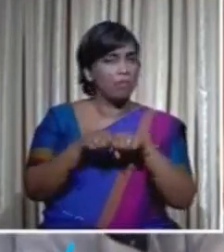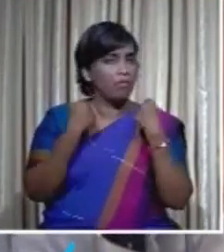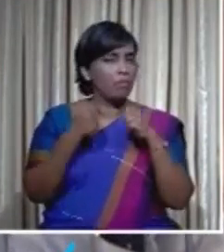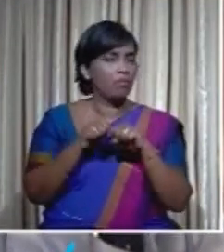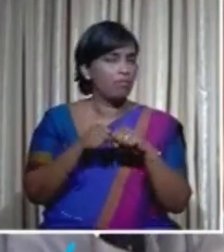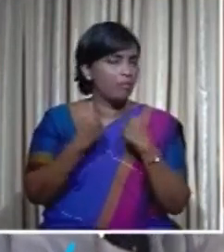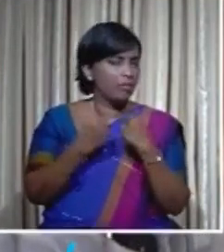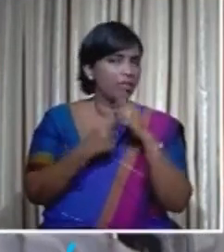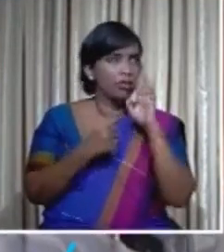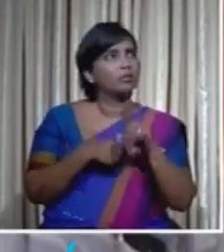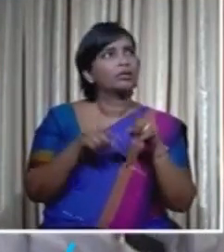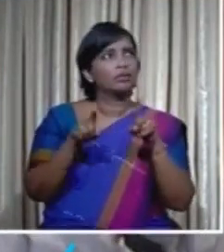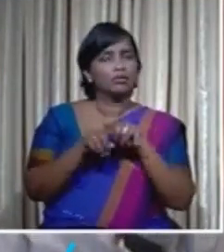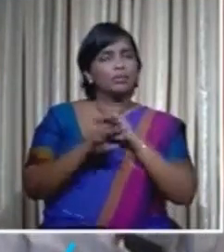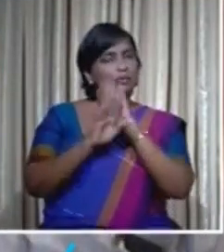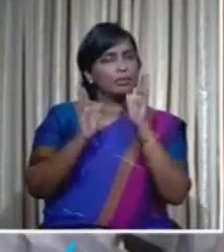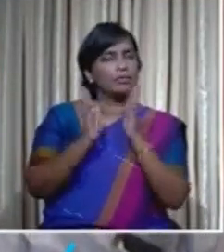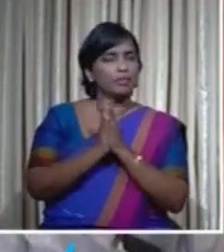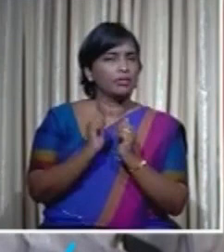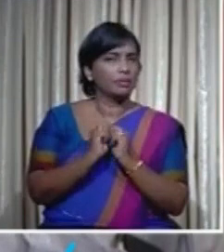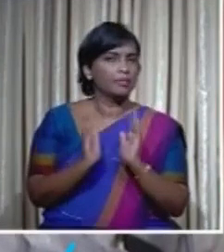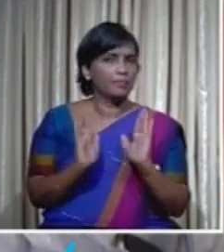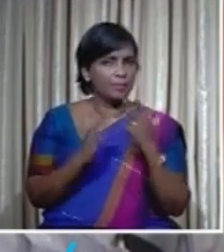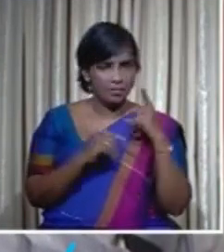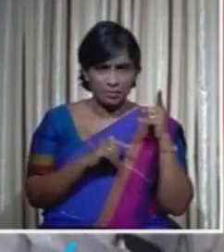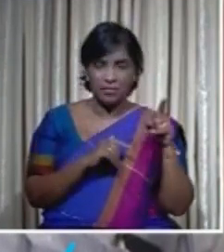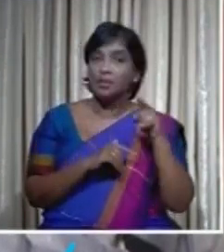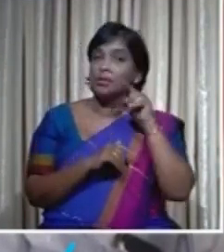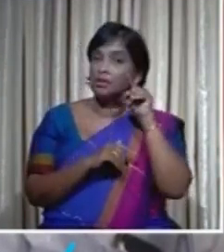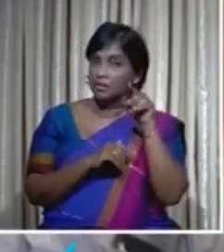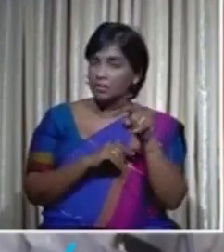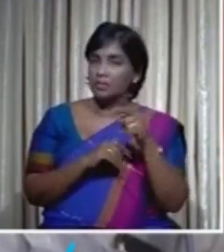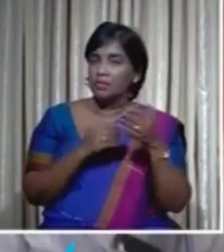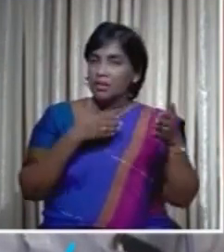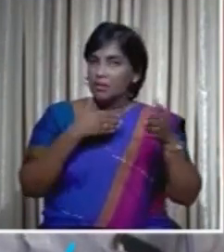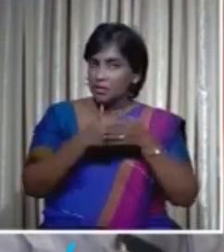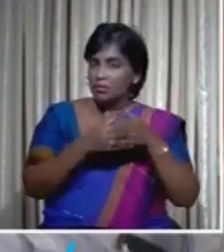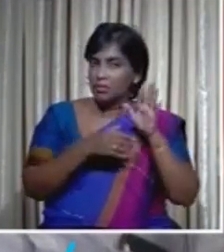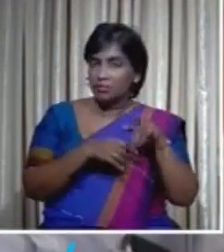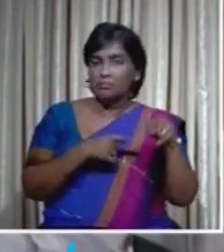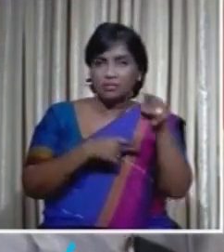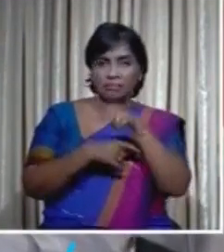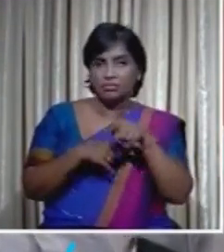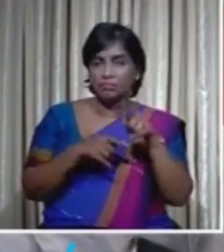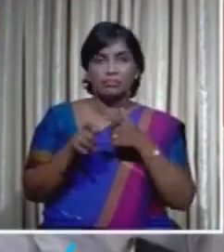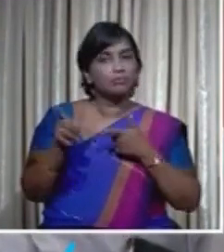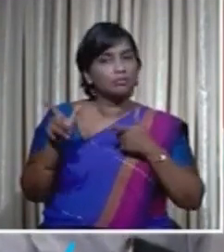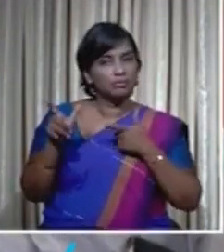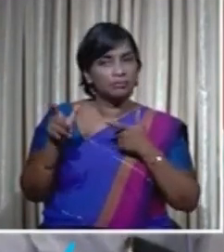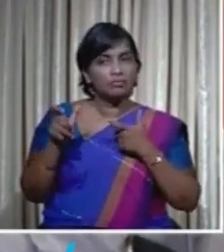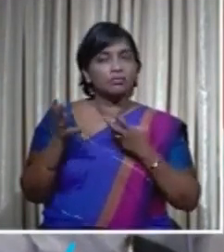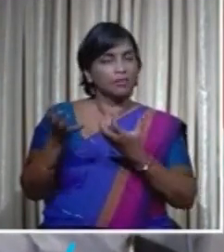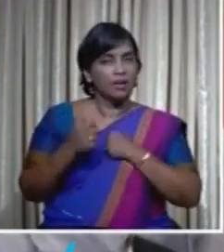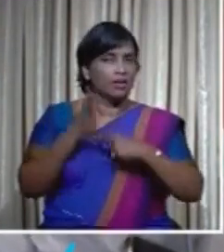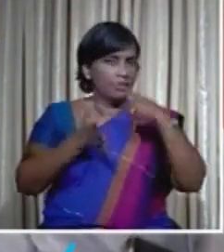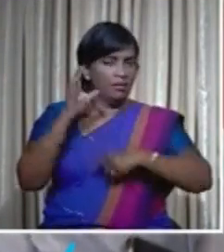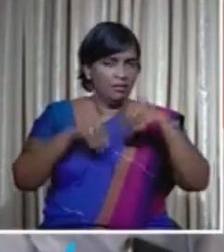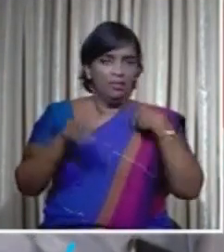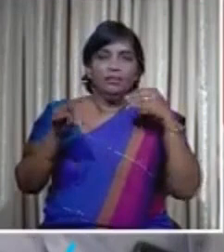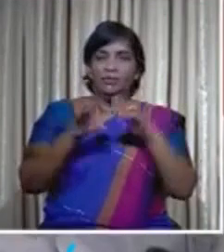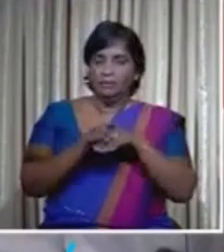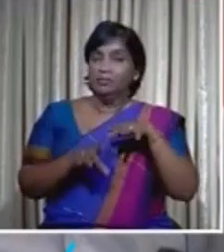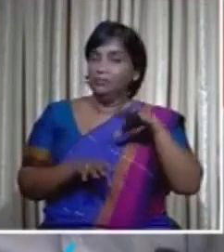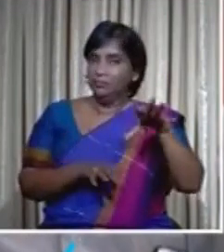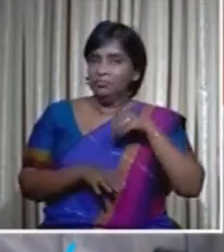வண்டி வந்தது. உங்களுக்கு அருகிலே இருந்து துள்ளுகிறவர்கள் கூட ஆயுதம் தூக்கித்தான் அரசியலுக்கு வந்தார்கள். அவருடைய காரணங்களை நீங்கள் புரிந்து கொள்ள வேண்டும். ஆகவே இந்த